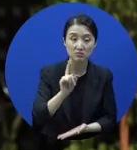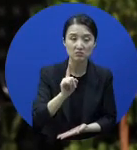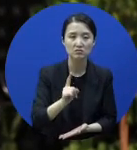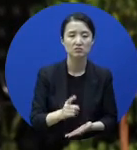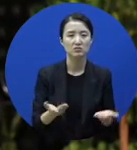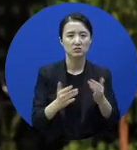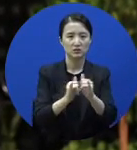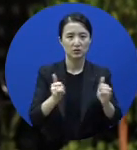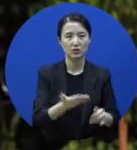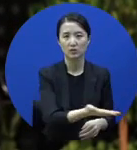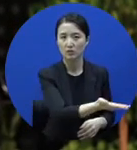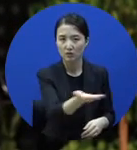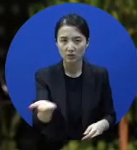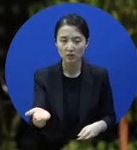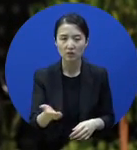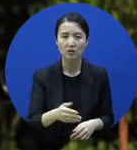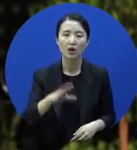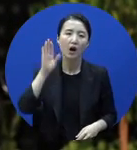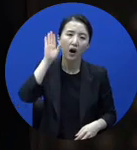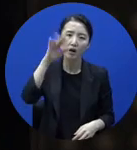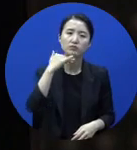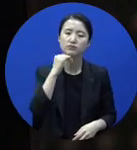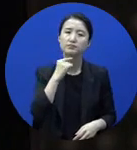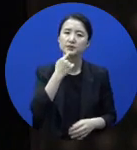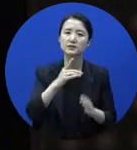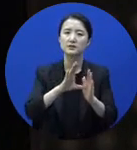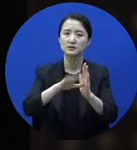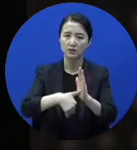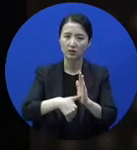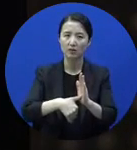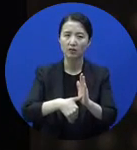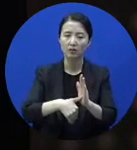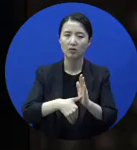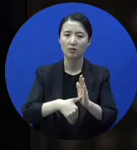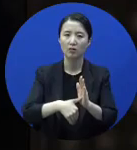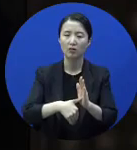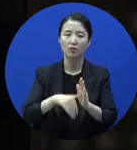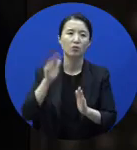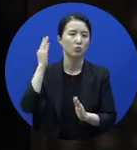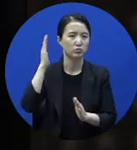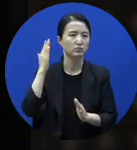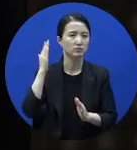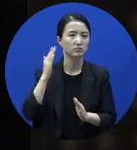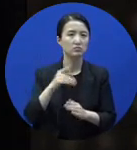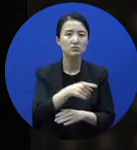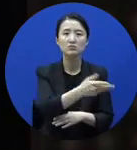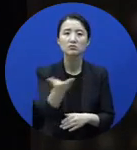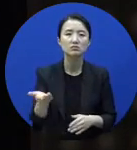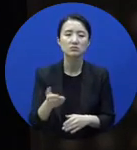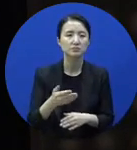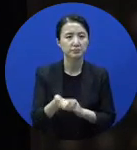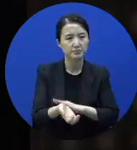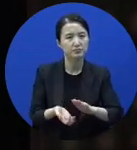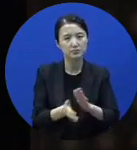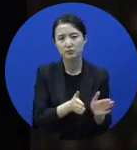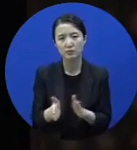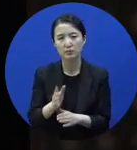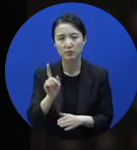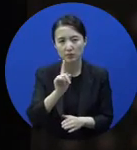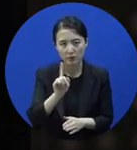게 아닌가 싶어요. 이렇게 퇴직 연령대가 계속 낮아지고 있어요. 실제 60 이하로 떨어진 지가